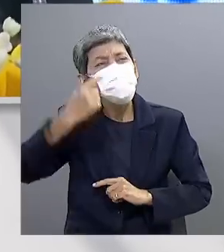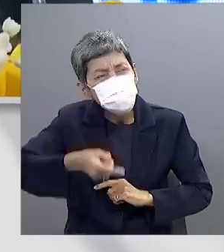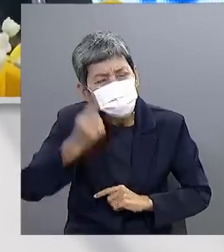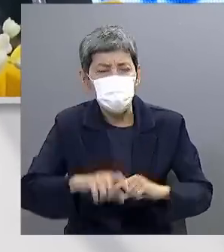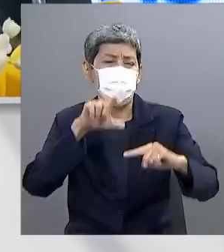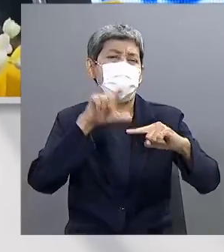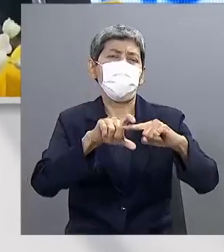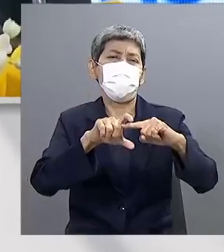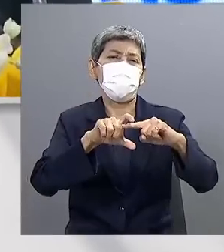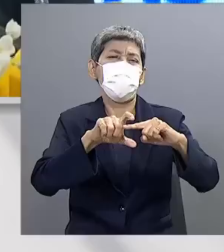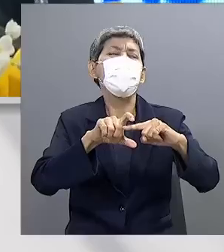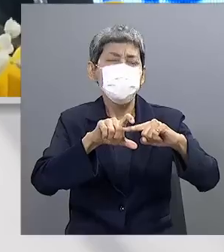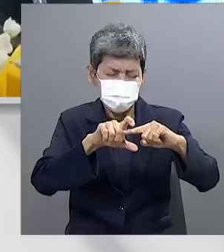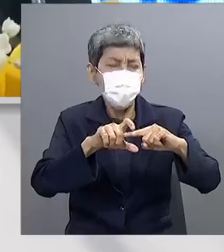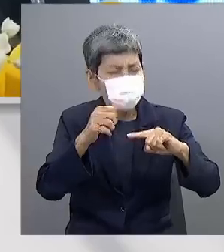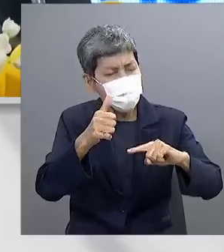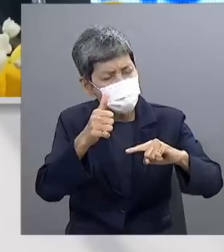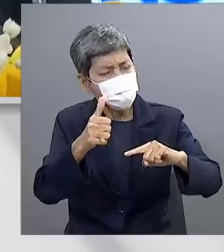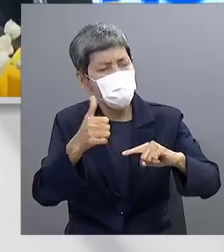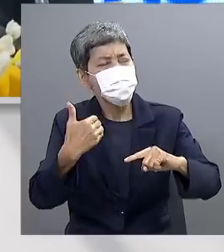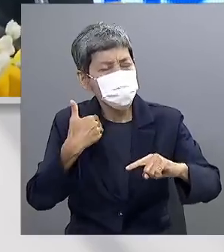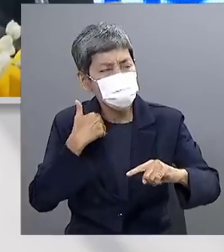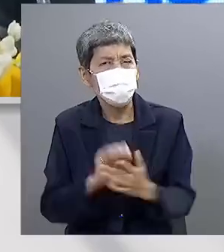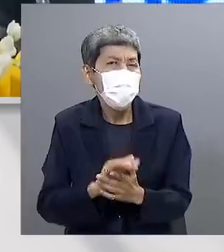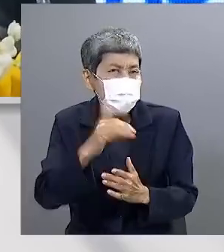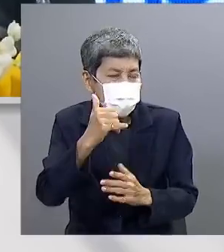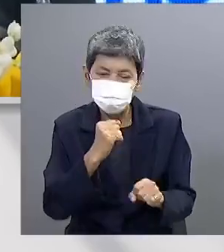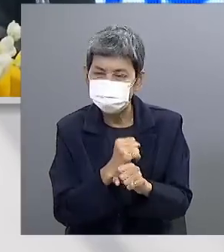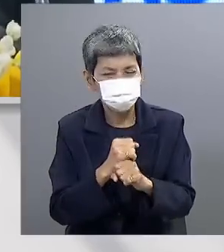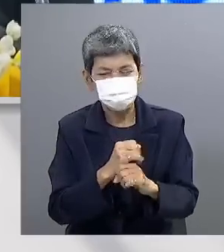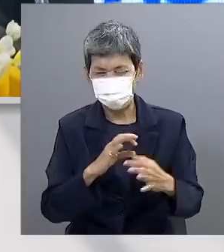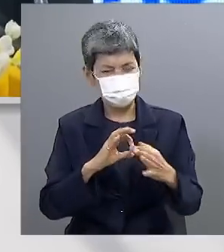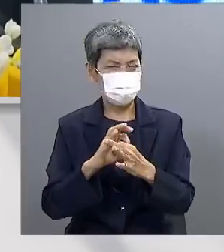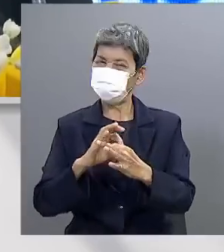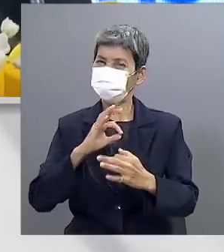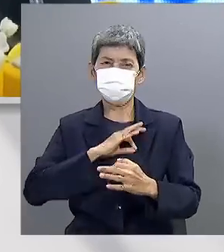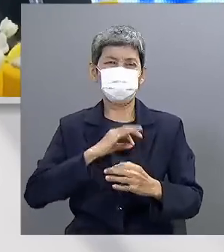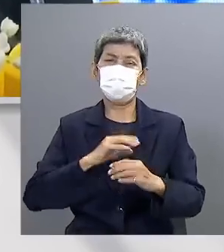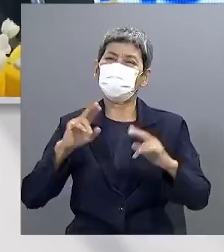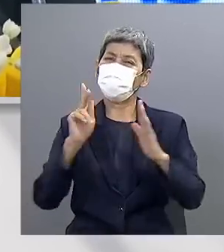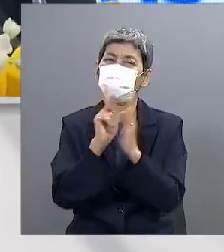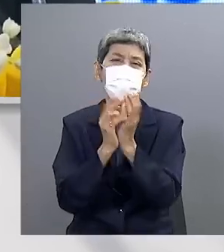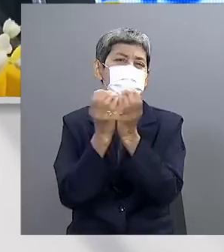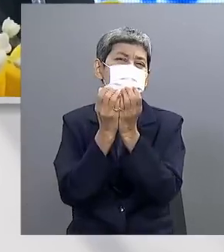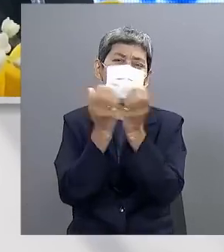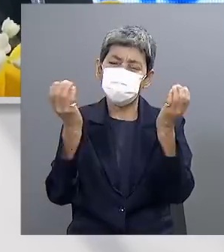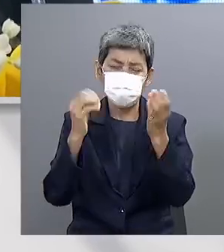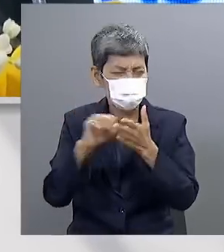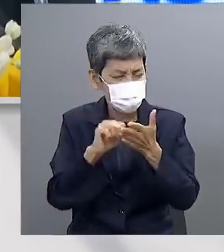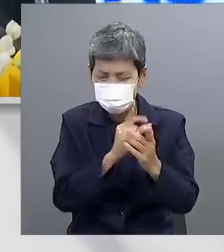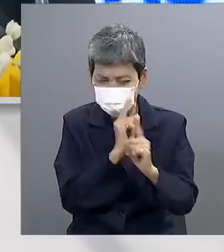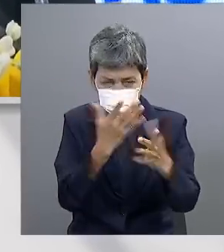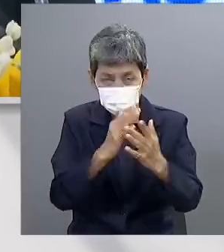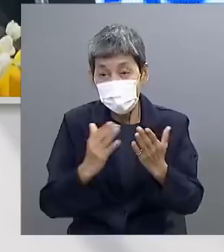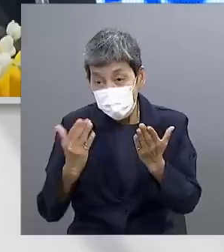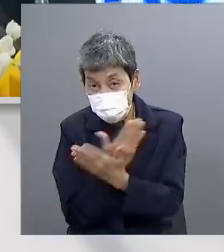พึงมีจึงเป็นที่มาว่าอาจไม่ได้สอดรับกับเจตนารมณ์ของรัฐธรรมนูญที่มีการแก้ไขเปลี่ยนจากจัดสรร